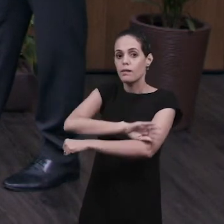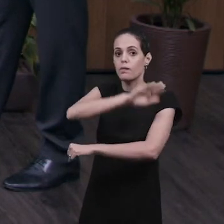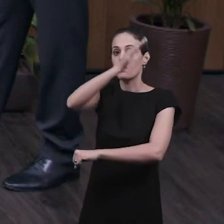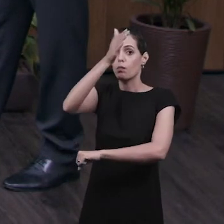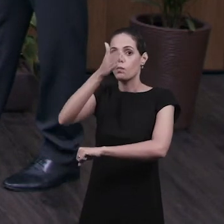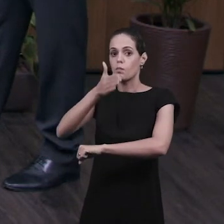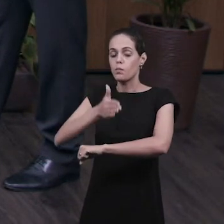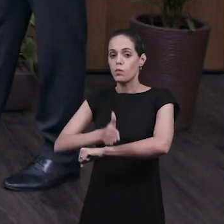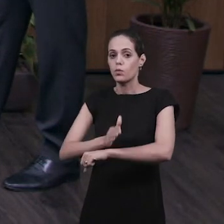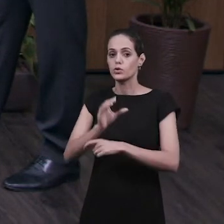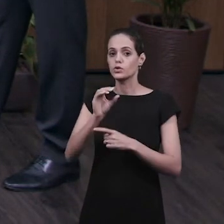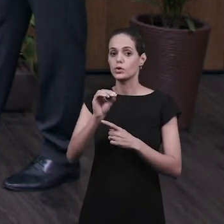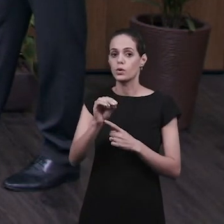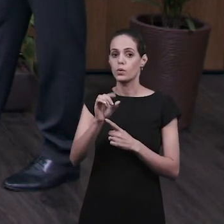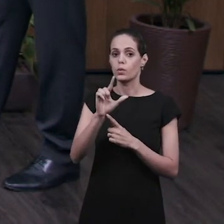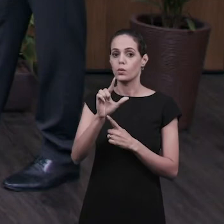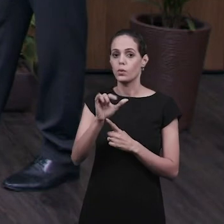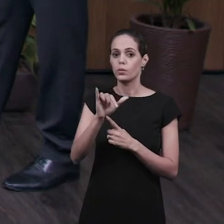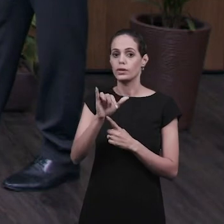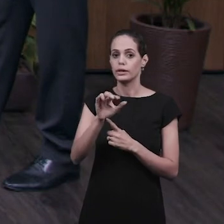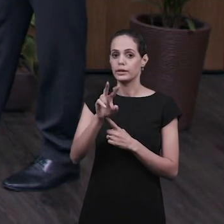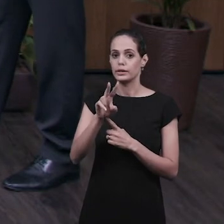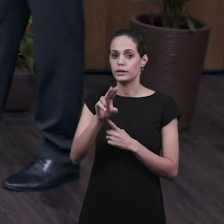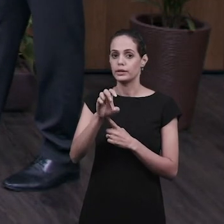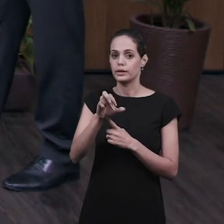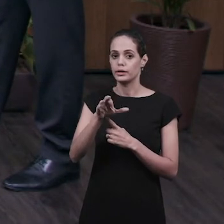en évidence le mont des Oliviers